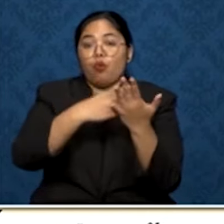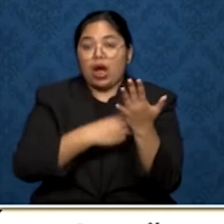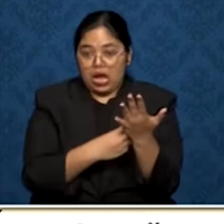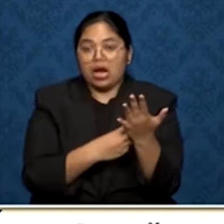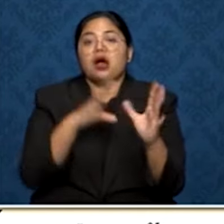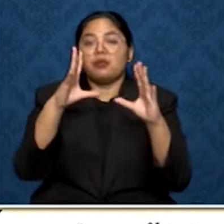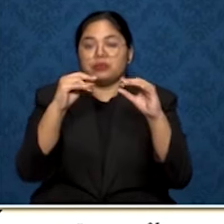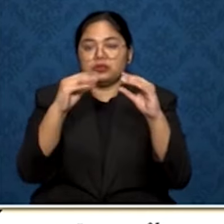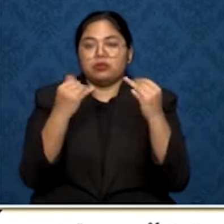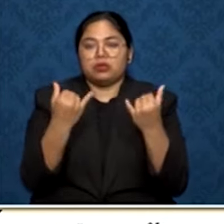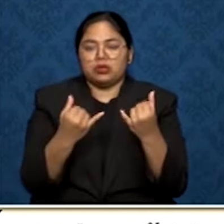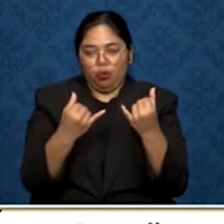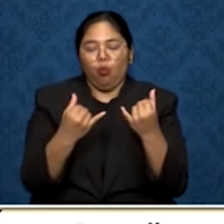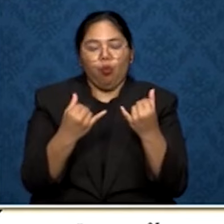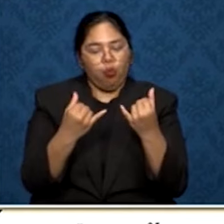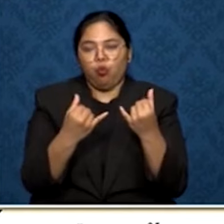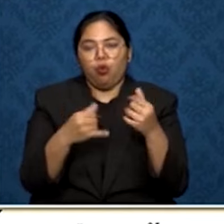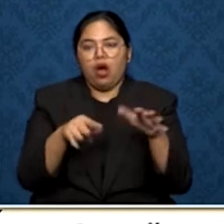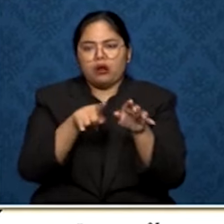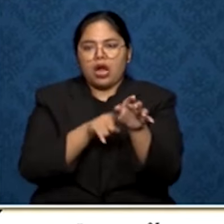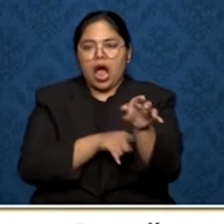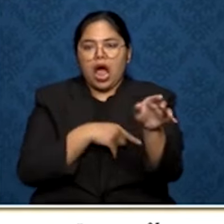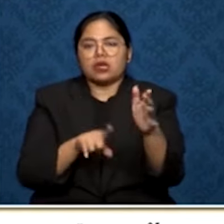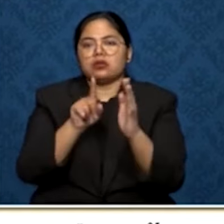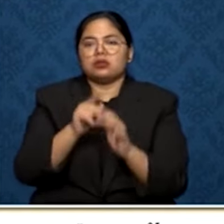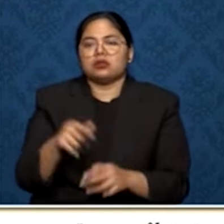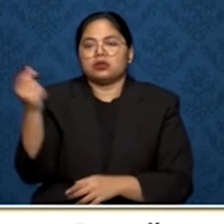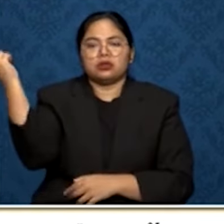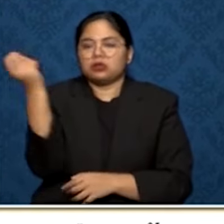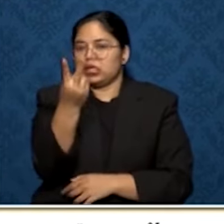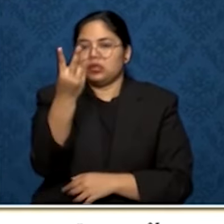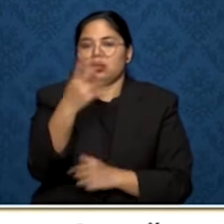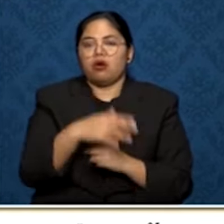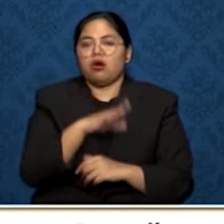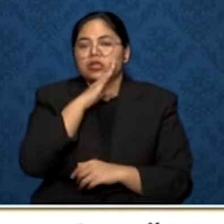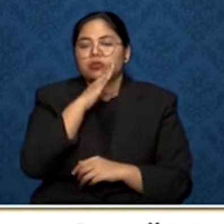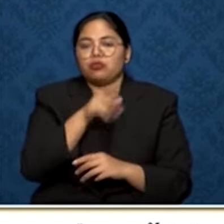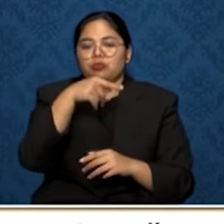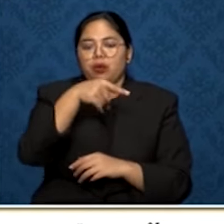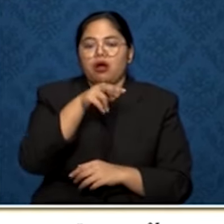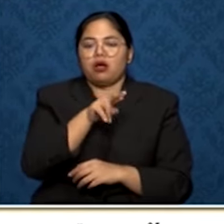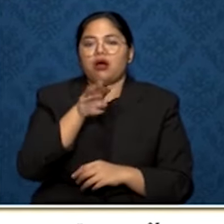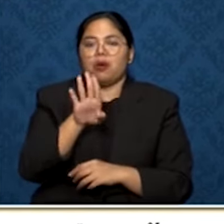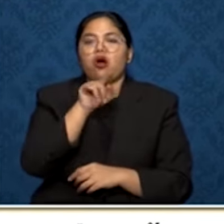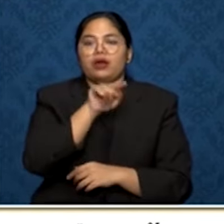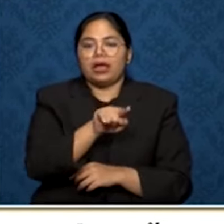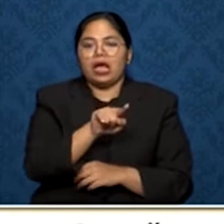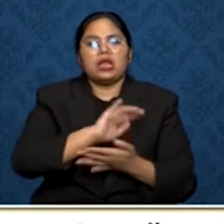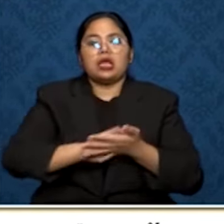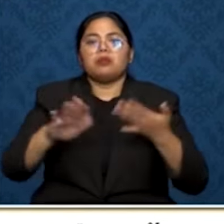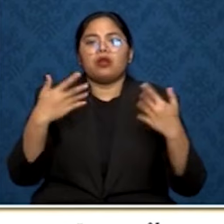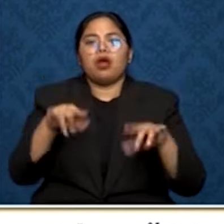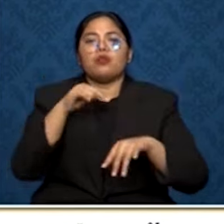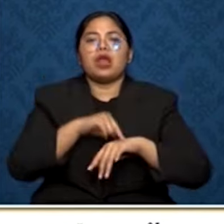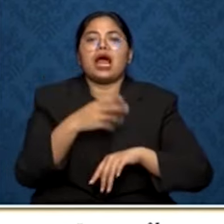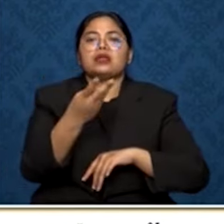ประชุมถึงตีสองผมได้ผ่าว่า คลบอร Thakkaาม Deadline เี้เศษกี่โมงครับจะเข้ากระพ